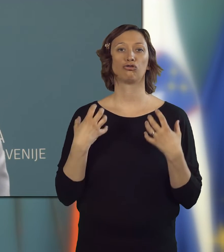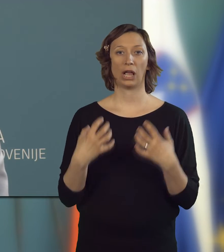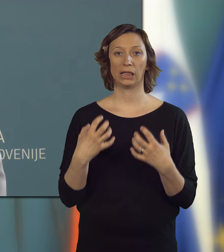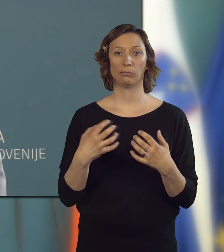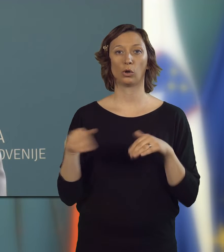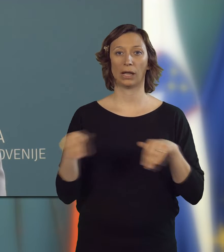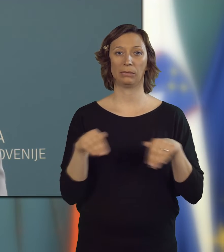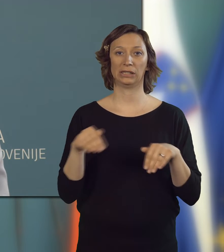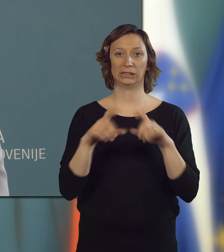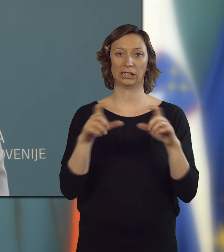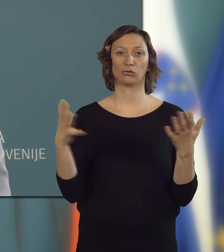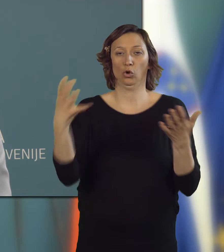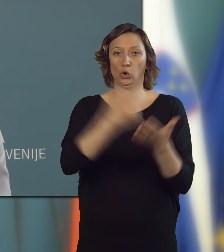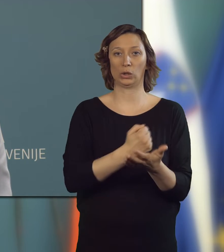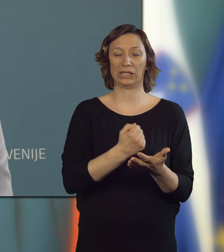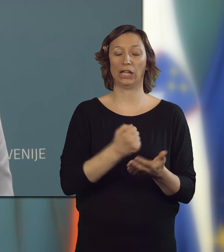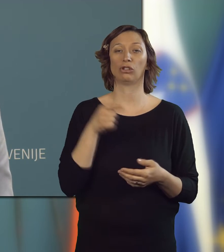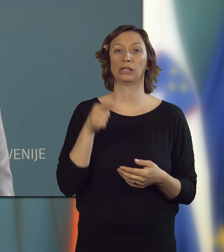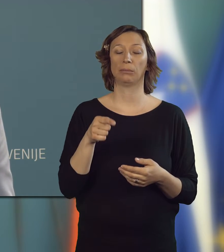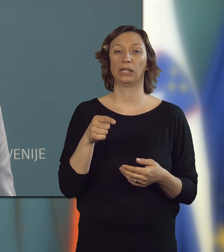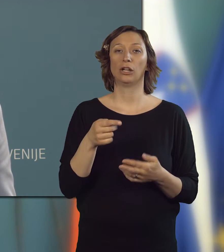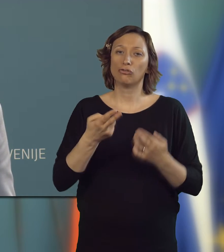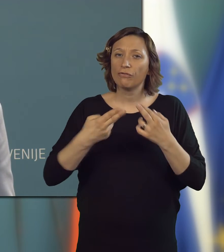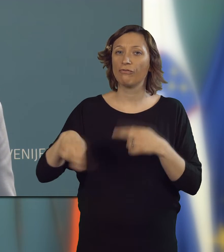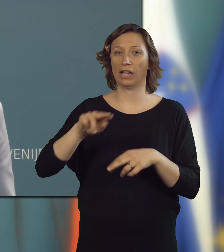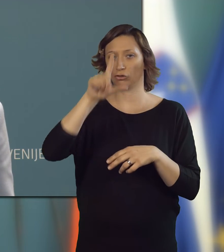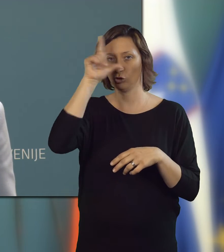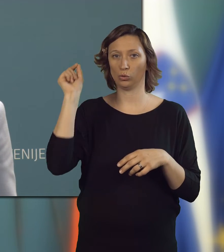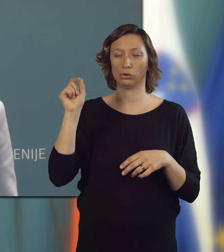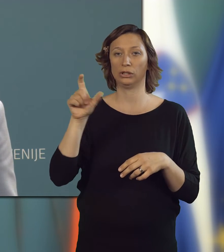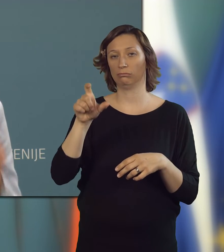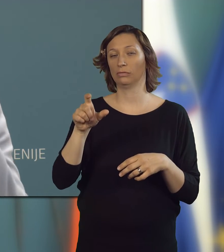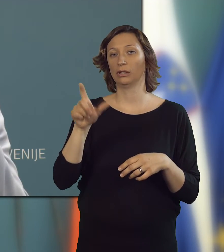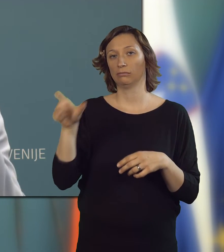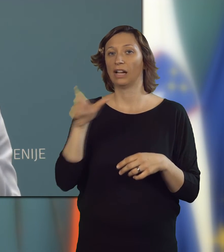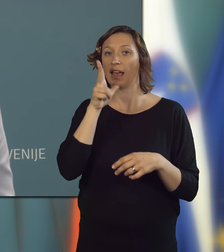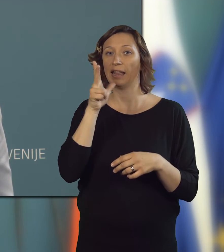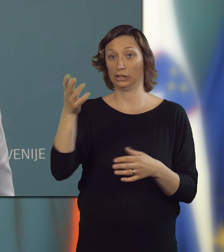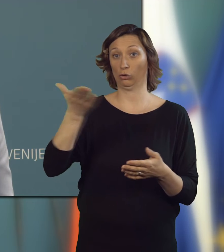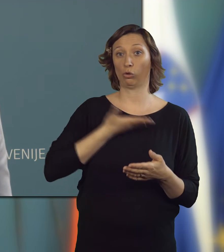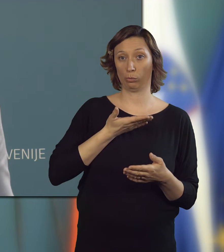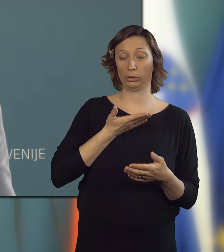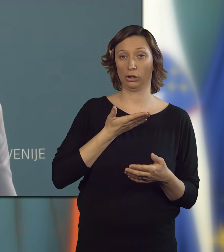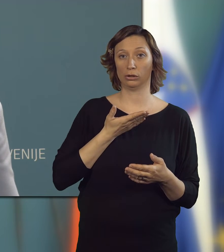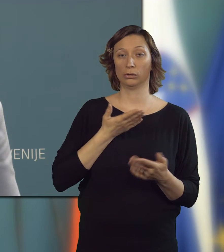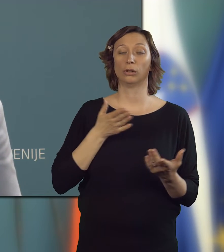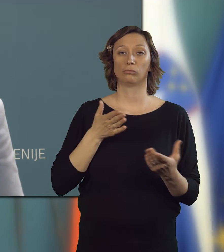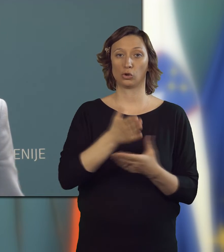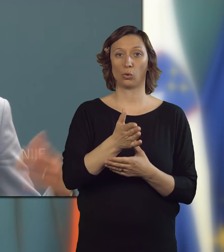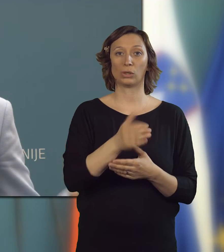ga želimo na ministrstvu doseči, je, da bi čim več ljudi elektriko